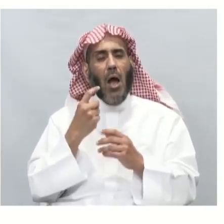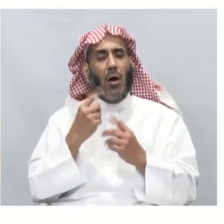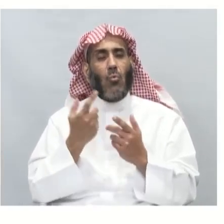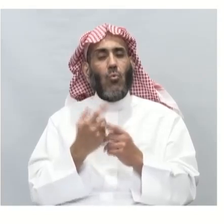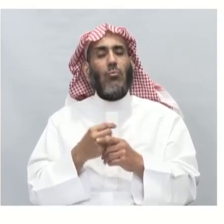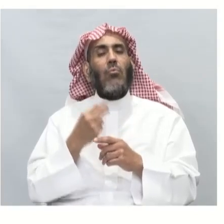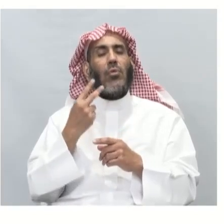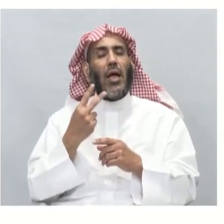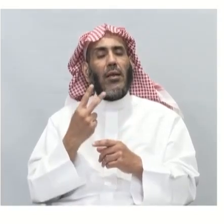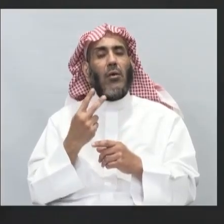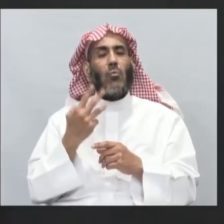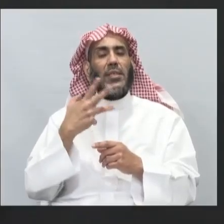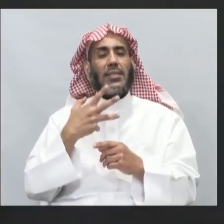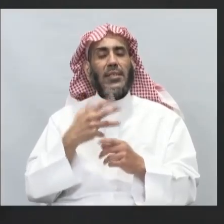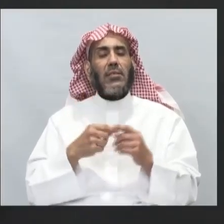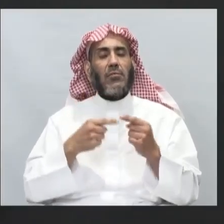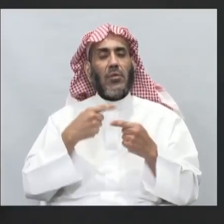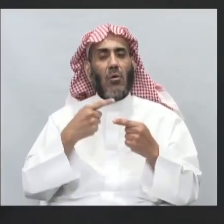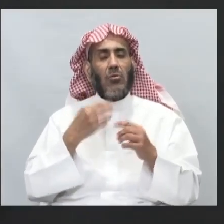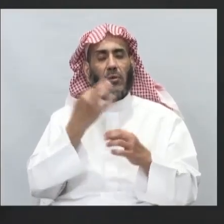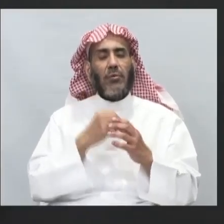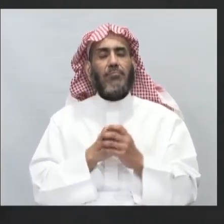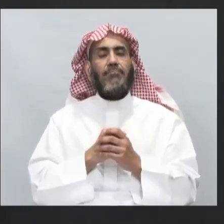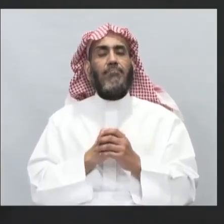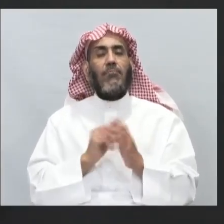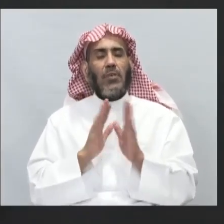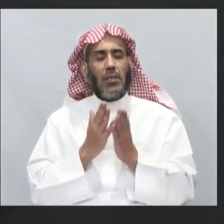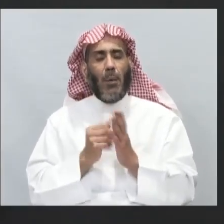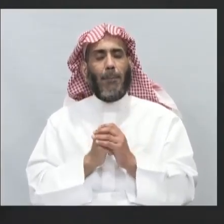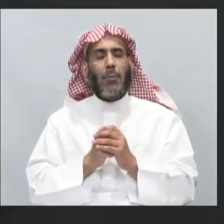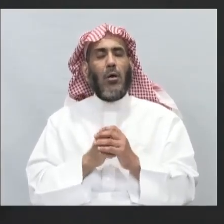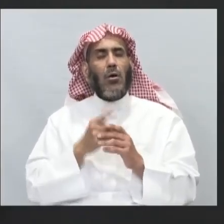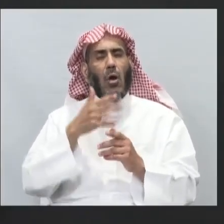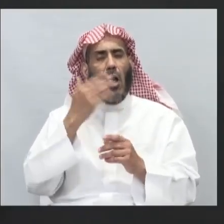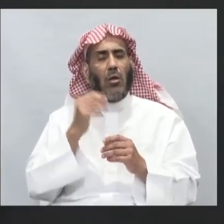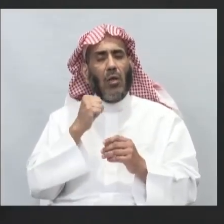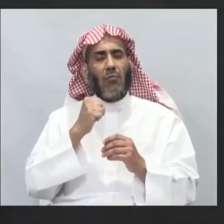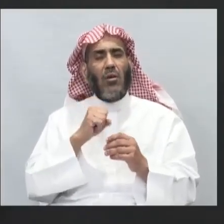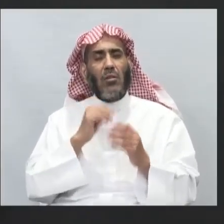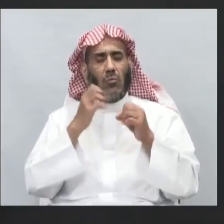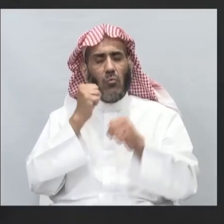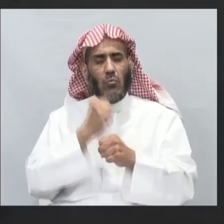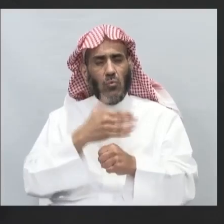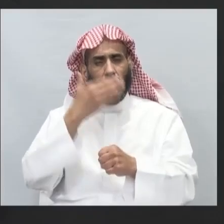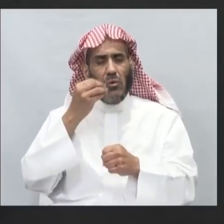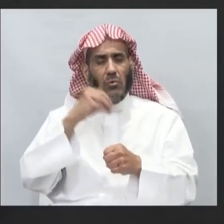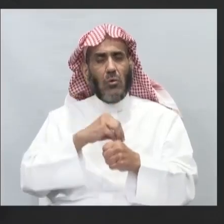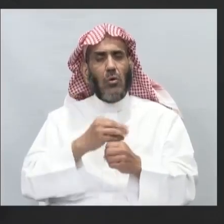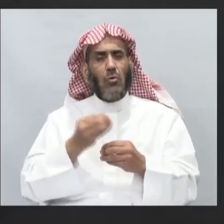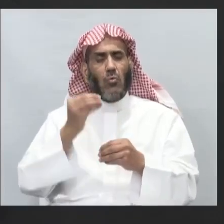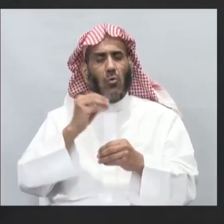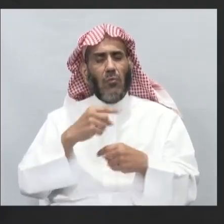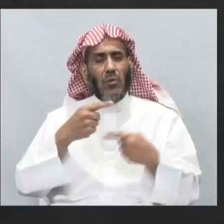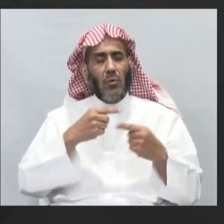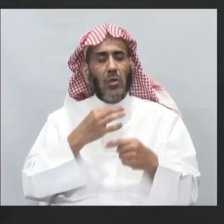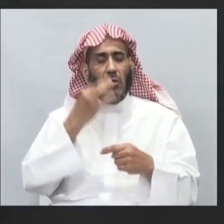انه من الامور المهمه ايضا وانت تقرا مثل هذه الابيات تستحضر انه تحفظ شيء منها هي ستضيف لك في تواصلك